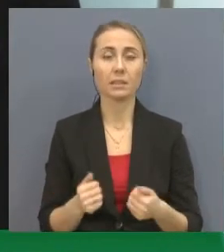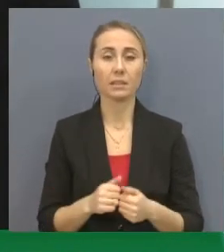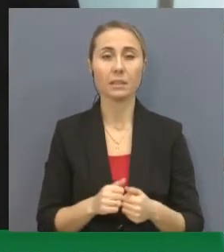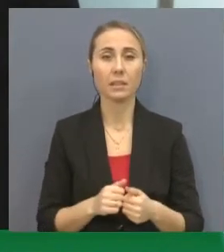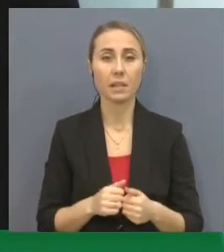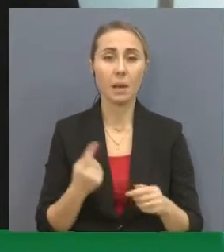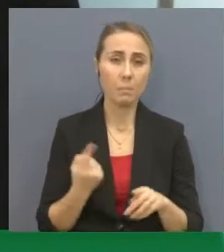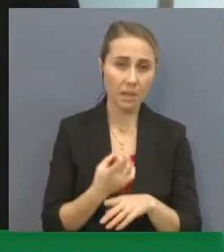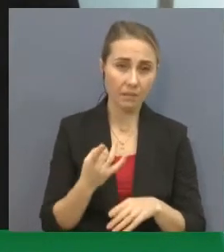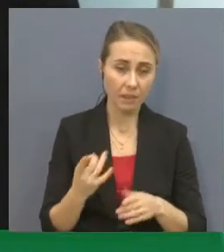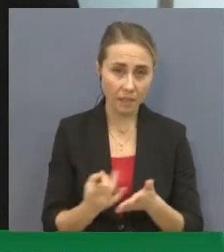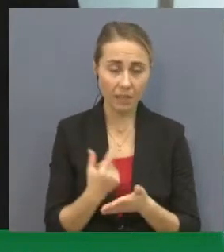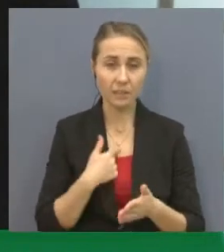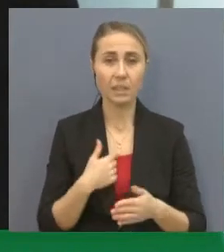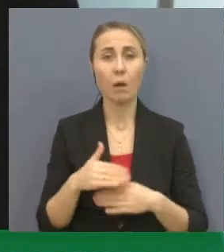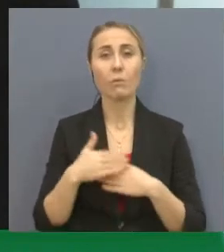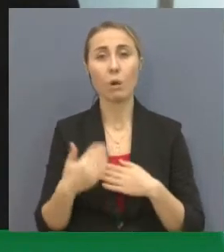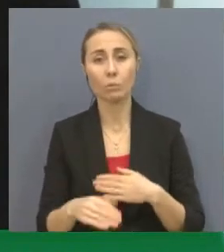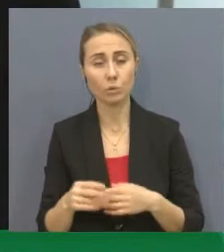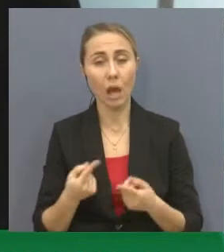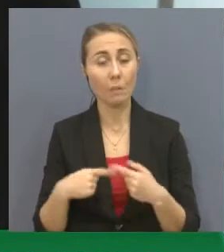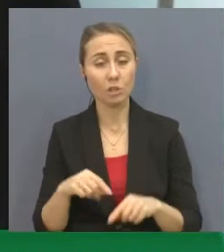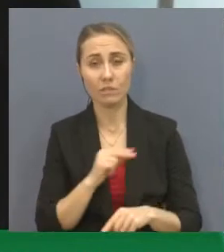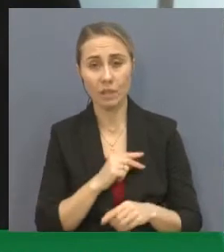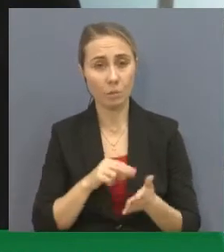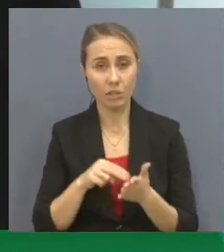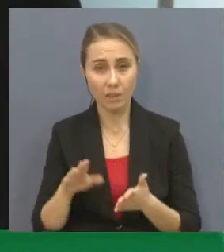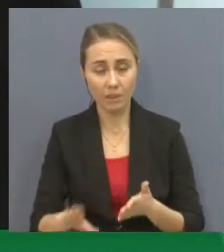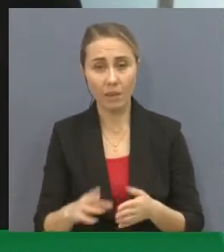пропустил наработанный мешок